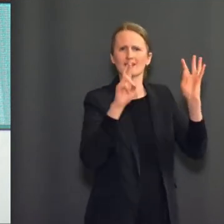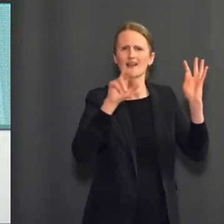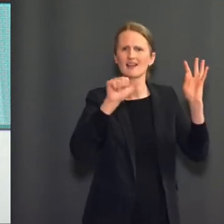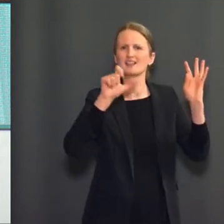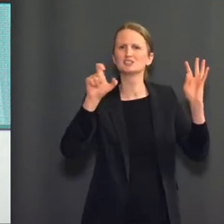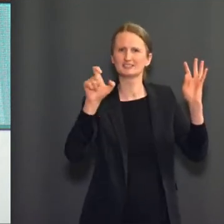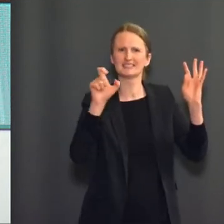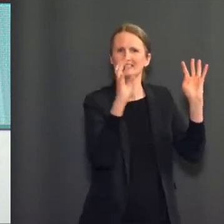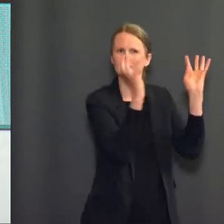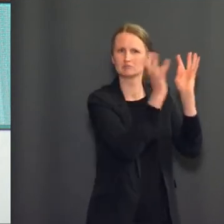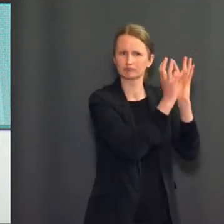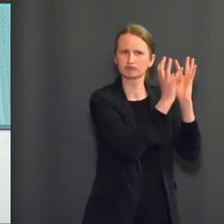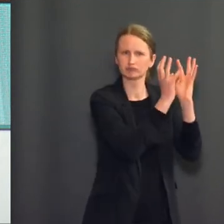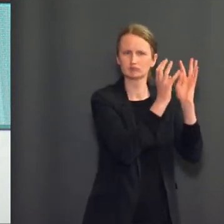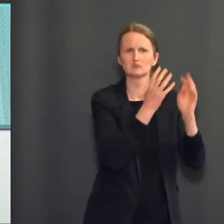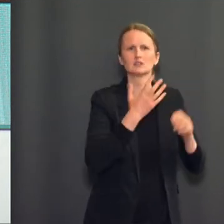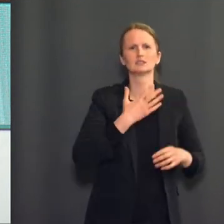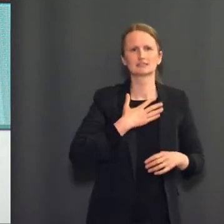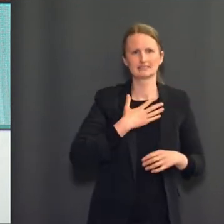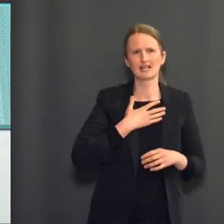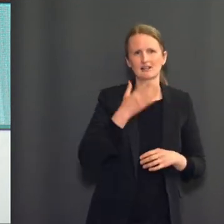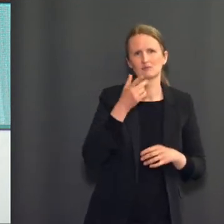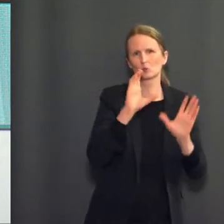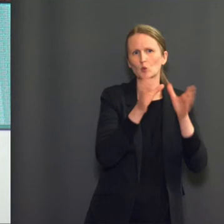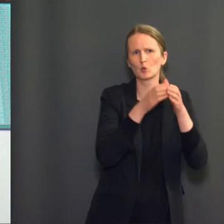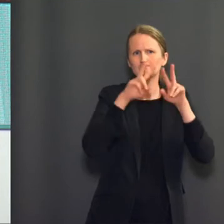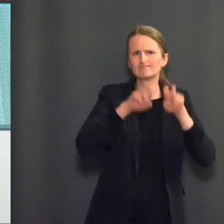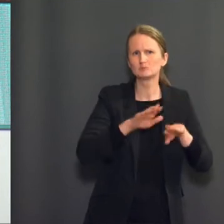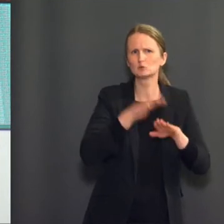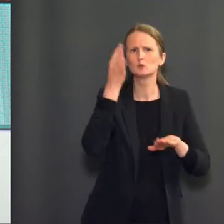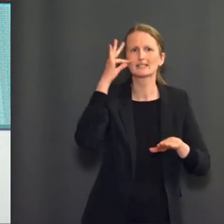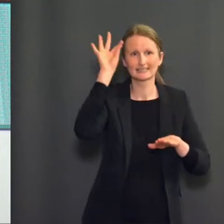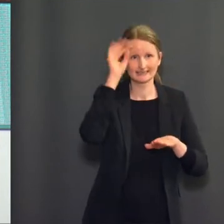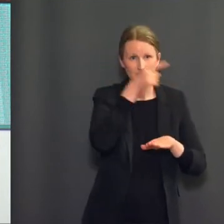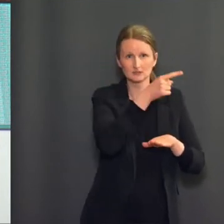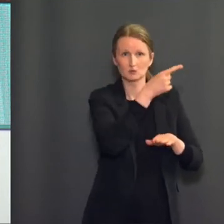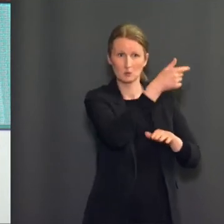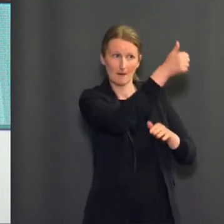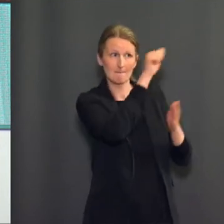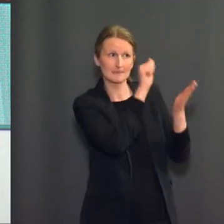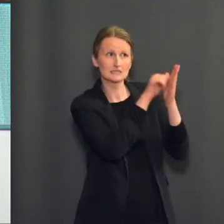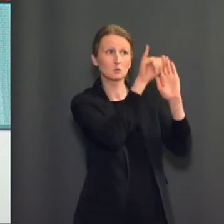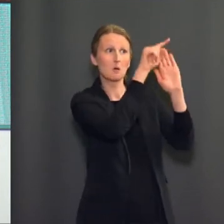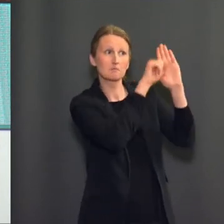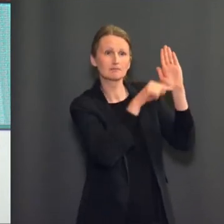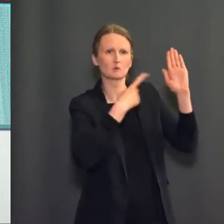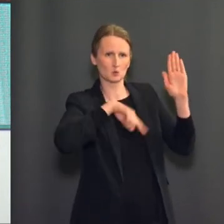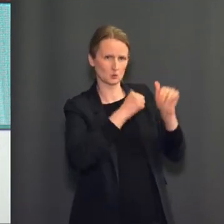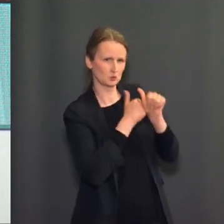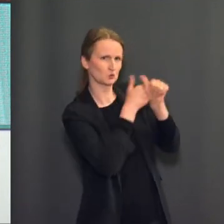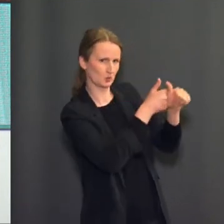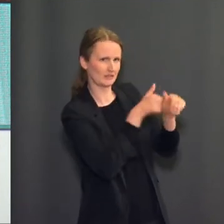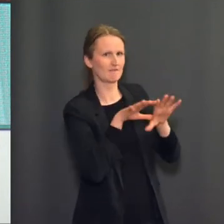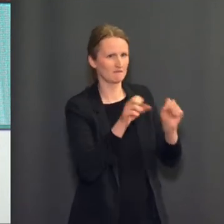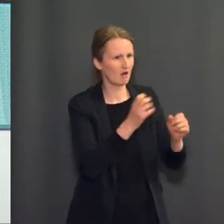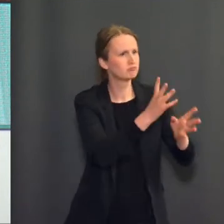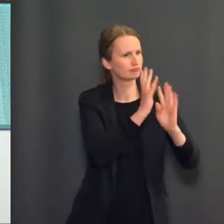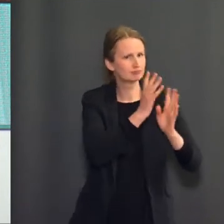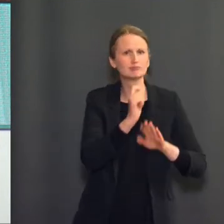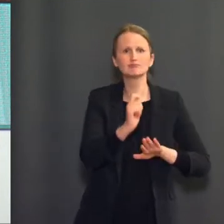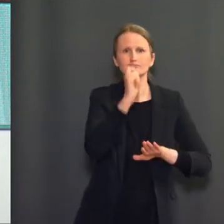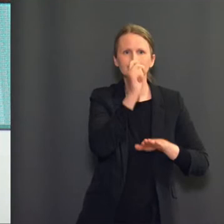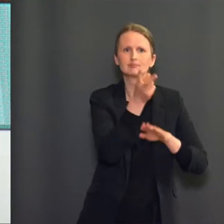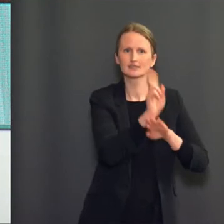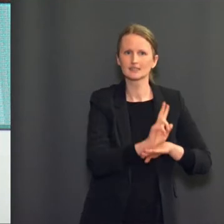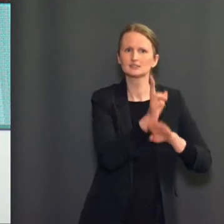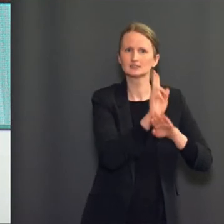RAG. Au cours des derniers mois, nous avons considérablement augmenté cette capacité de test, ce qui